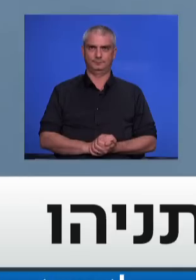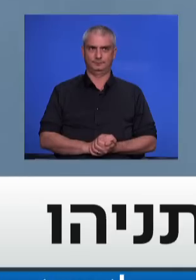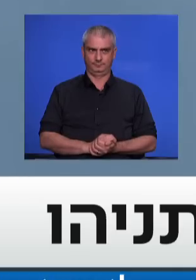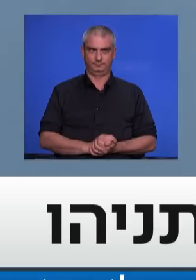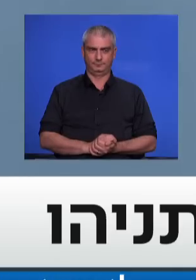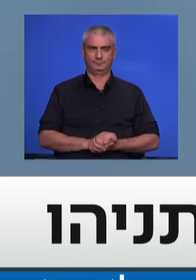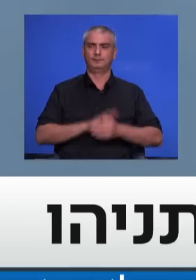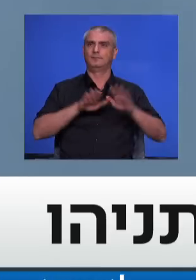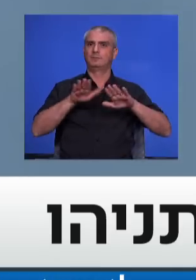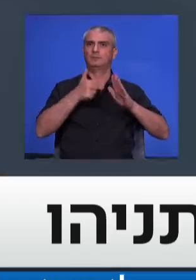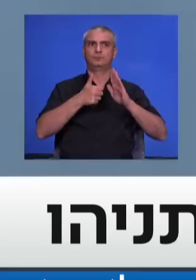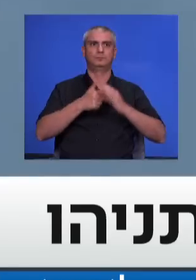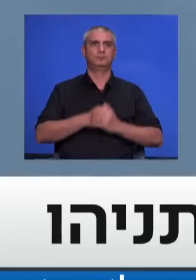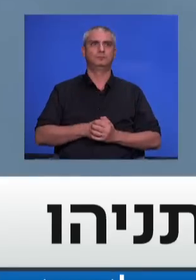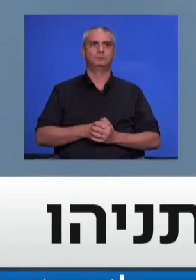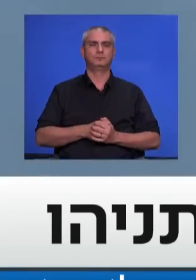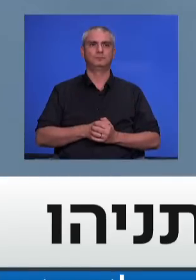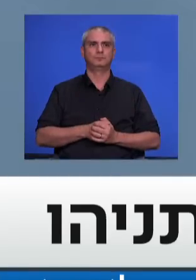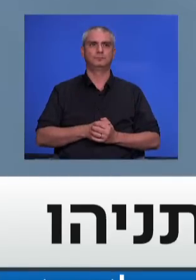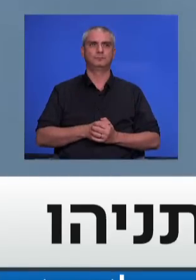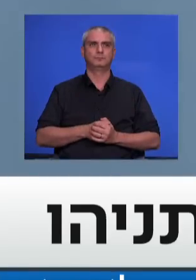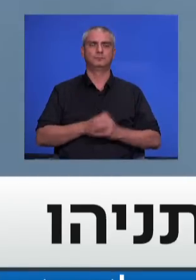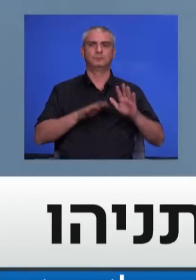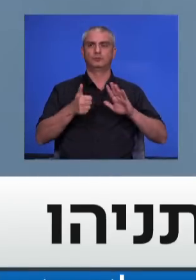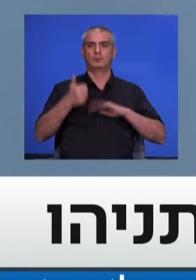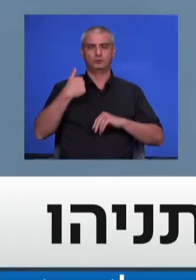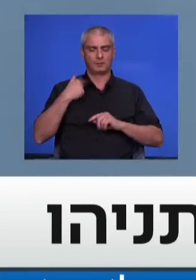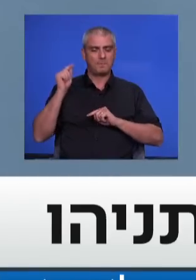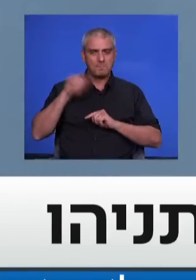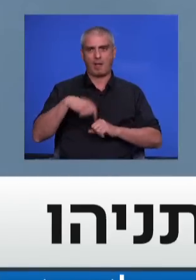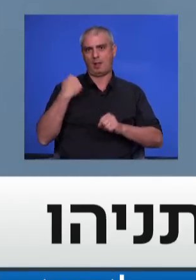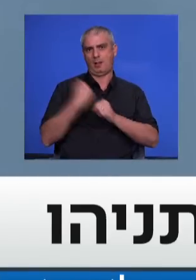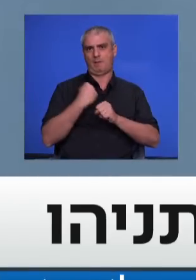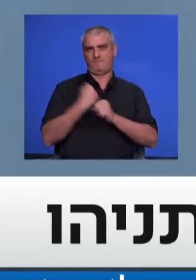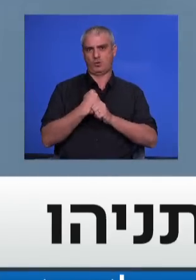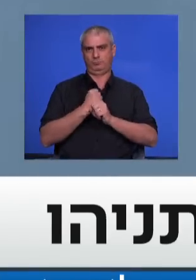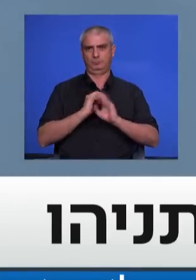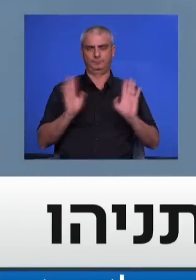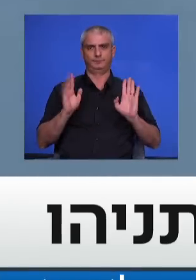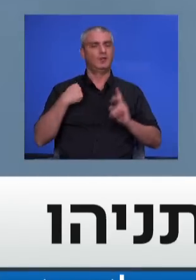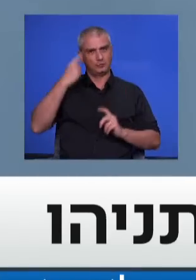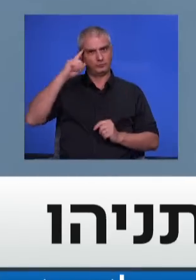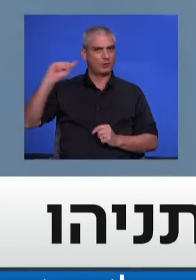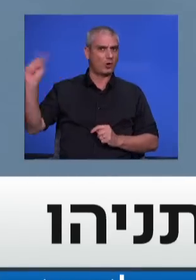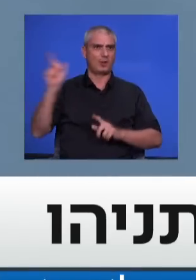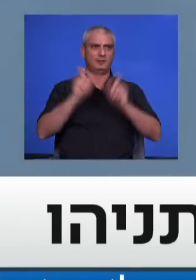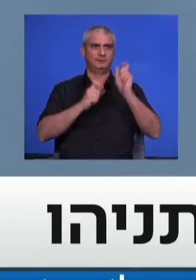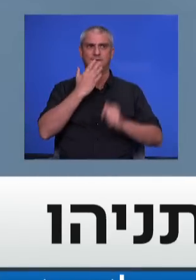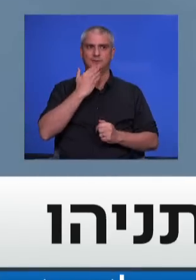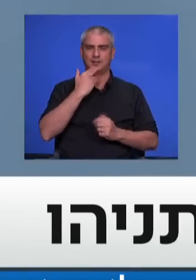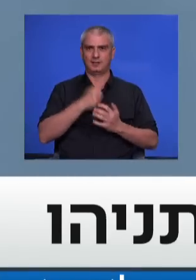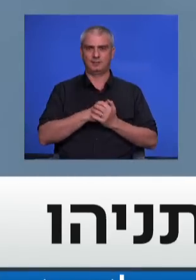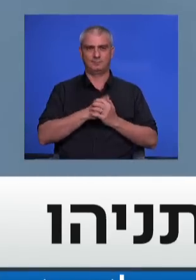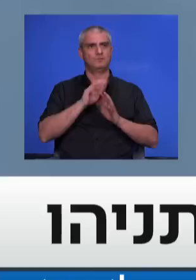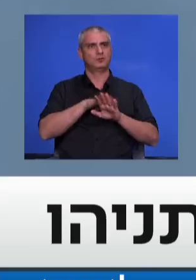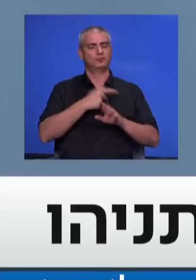הממשלה בראשות באה לעבוד. אני חושב שכל אזרחי ישראל מרגישים.